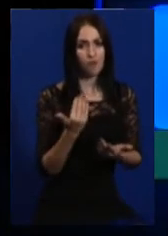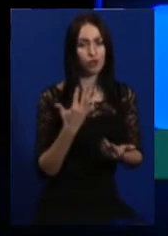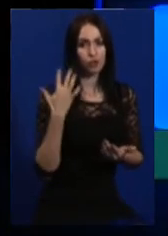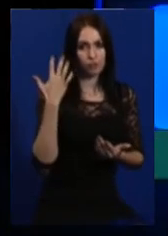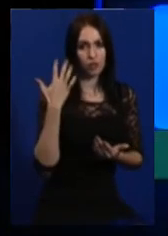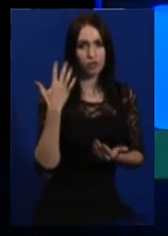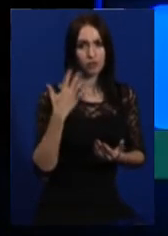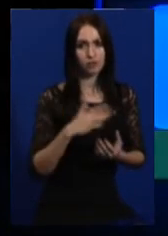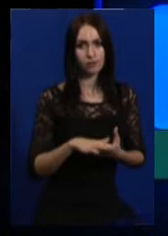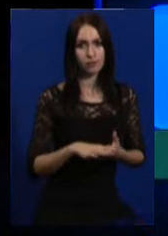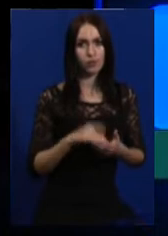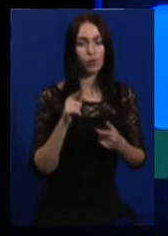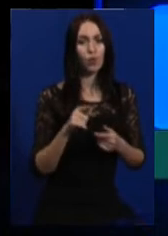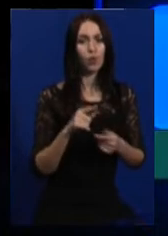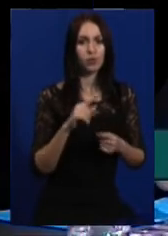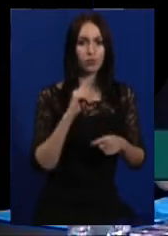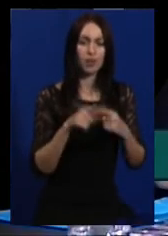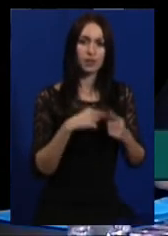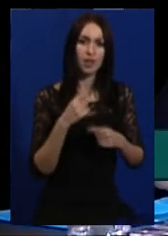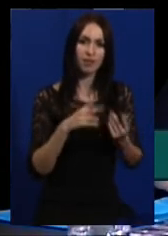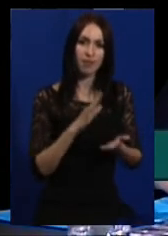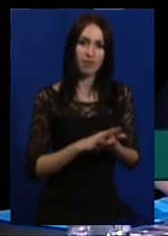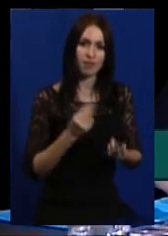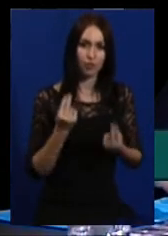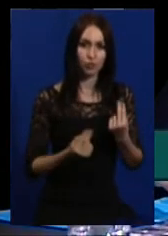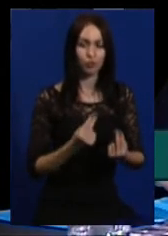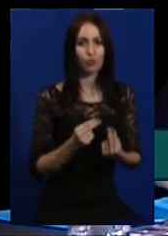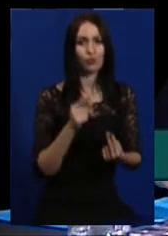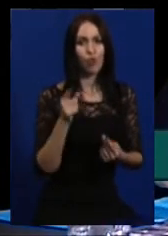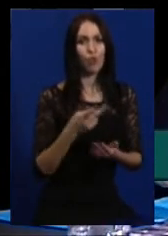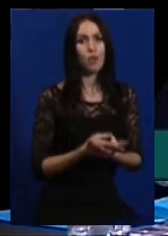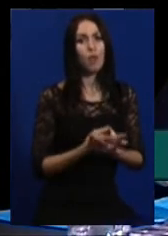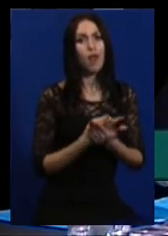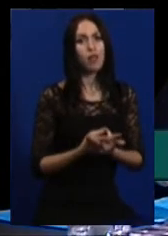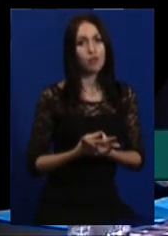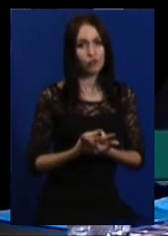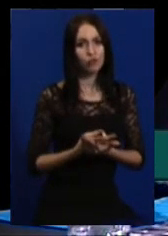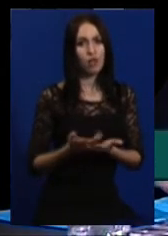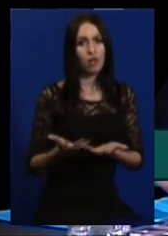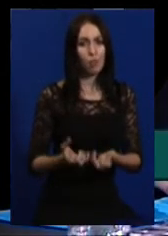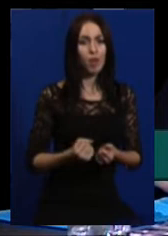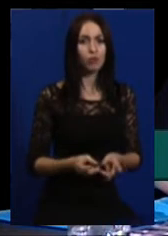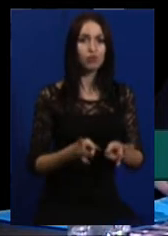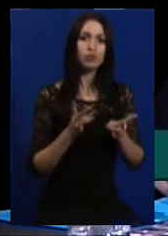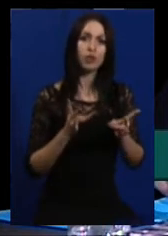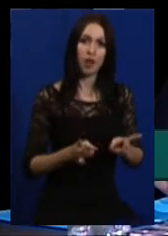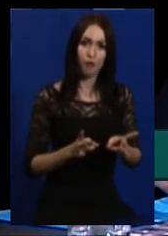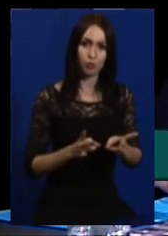он бесконечной ощутит он пролежал получил травму